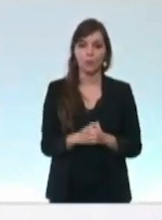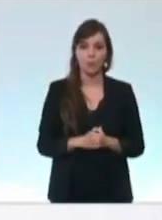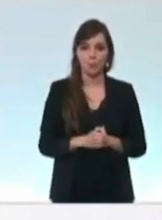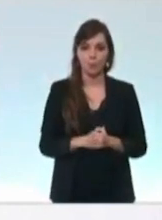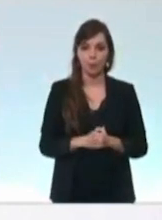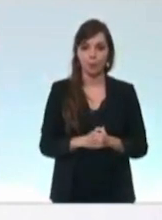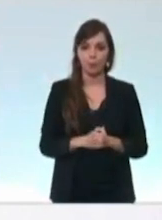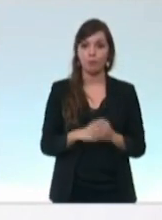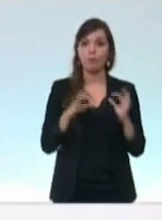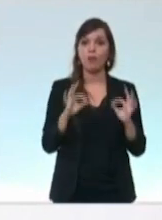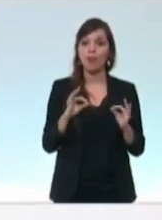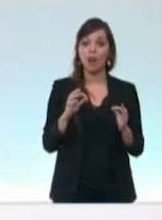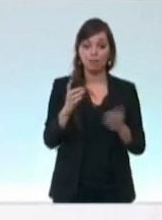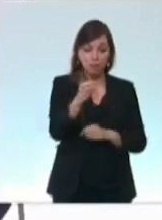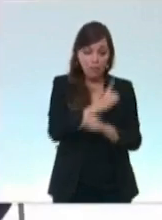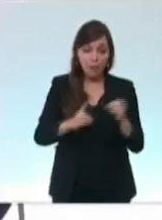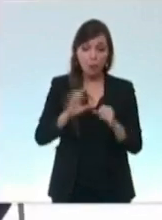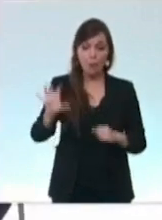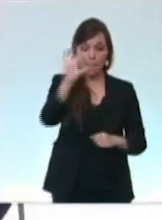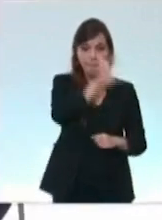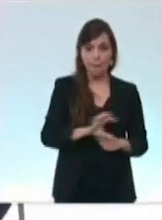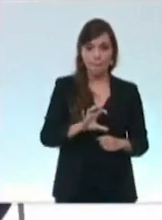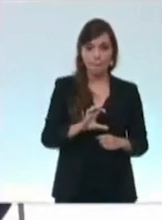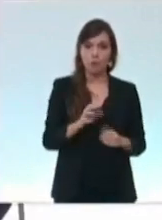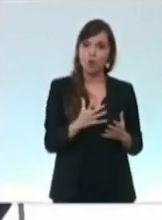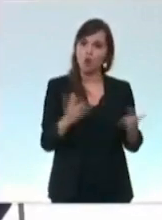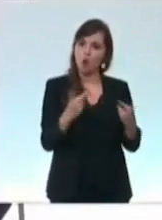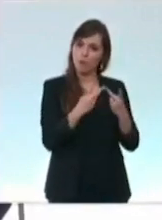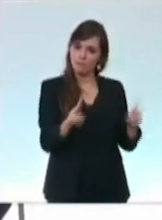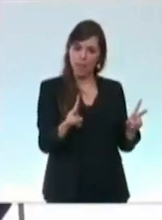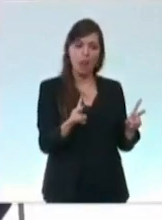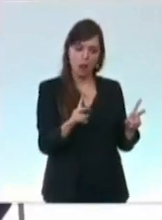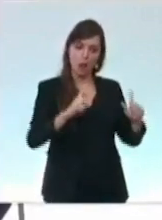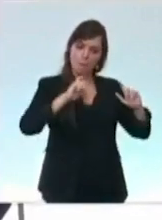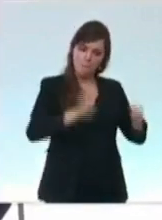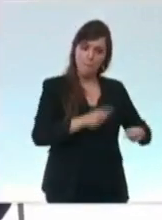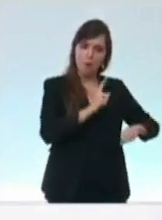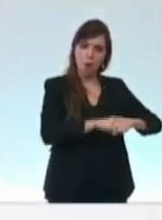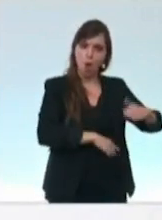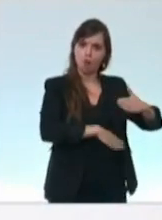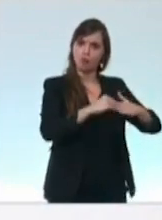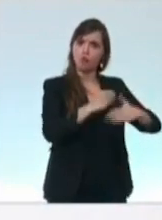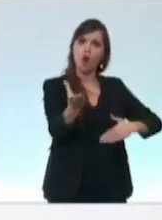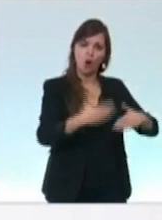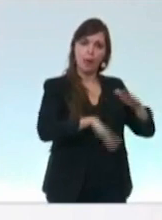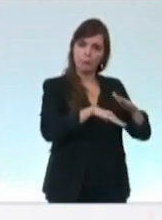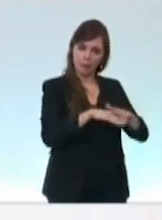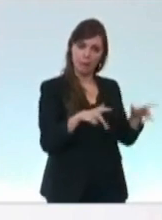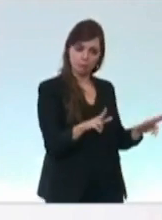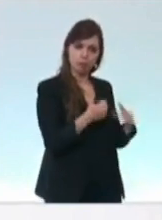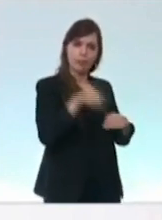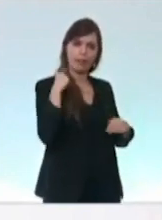des départements dont seules les grandes villes avaient été placés en couvre feu la de semaine dernière